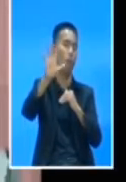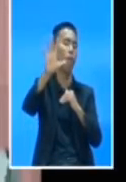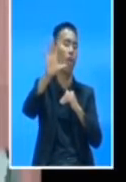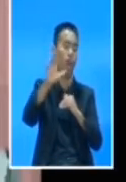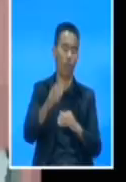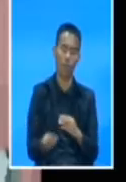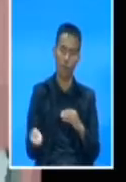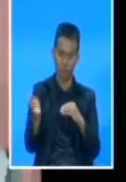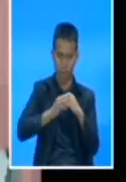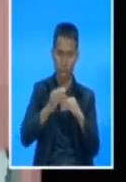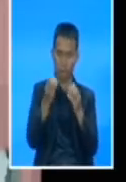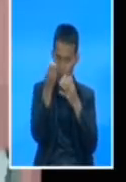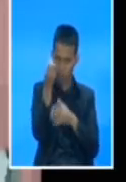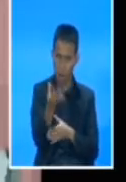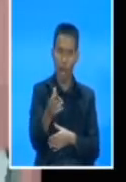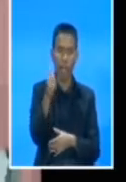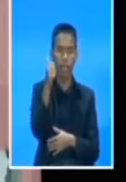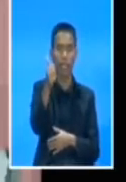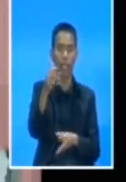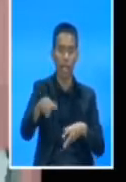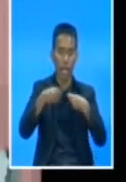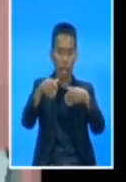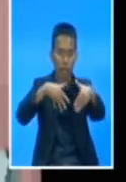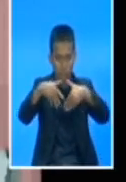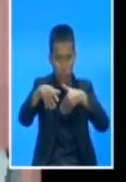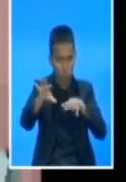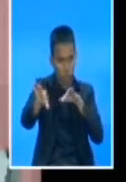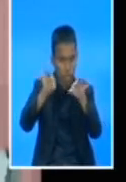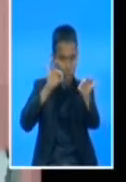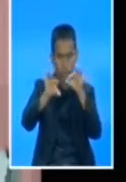หรือมากกว่านั้นยิ่งดีเพื่อให้ประชาชนได้มีทางเลือก